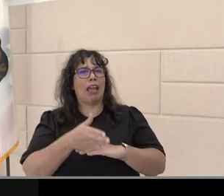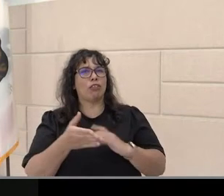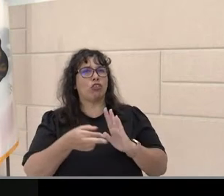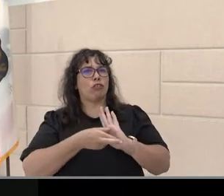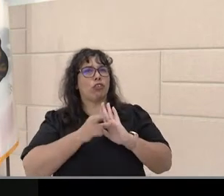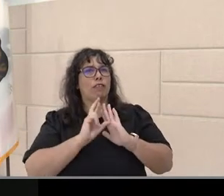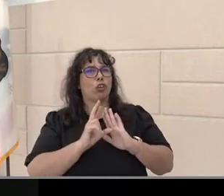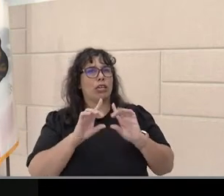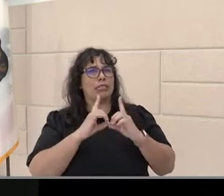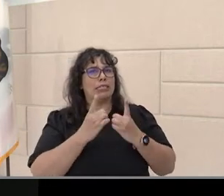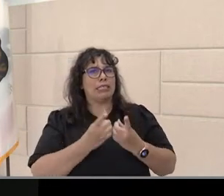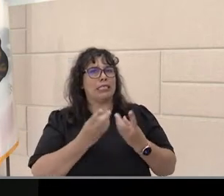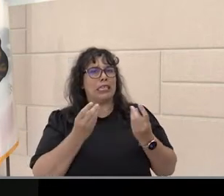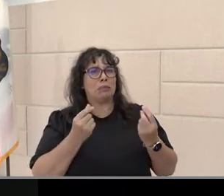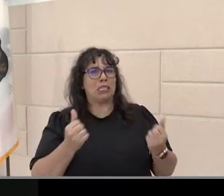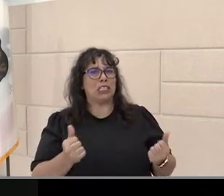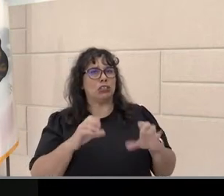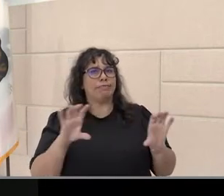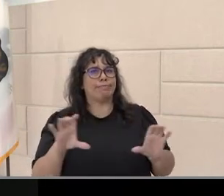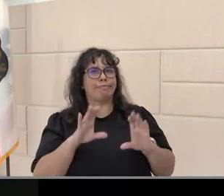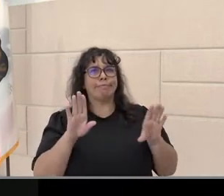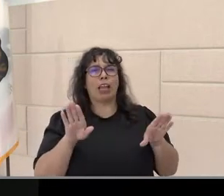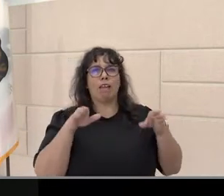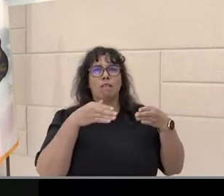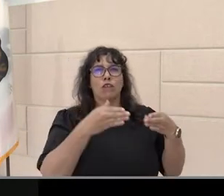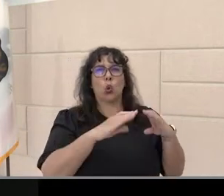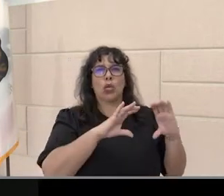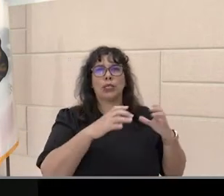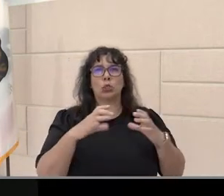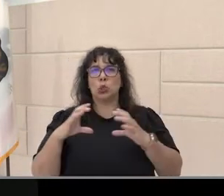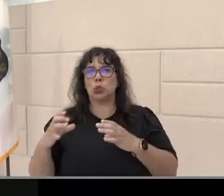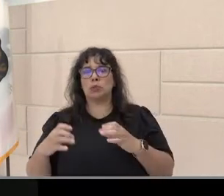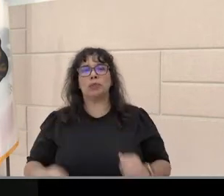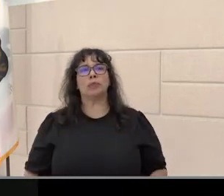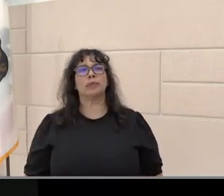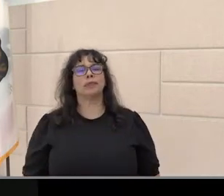សាររើទៅលើសម្ភារៈរបស់សាលារៀន